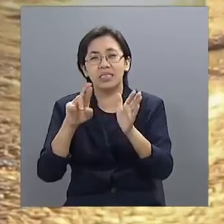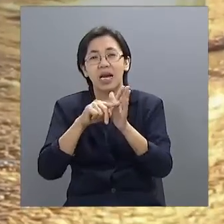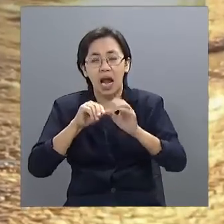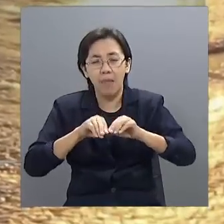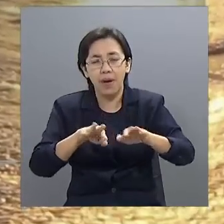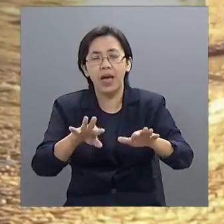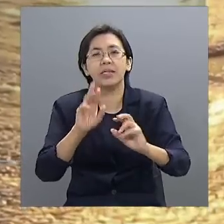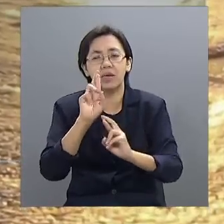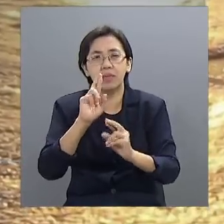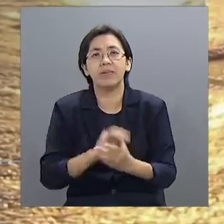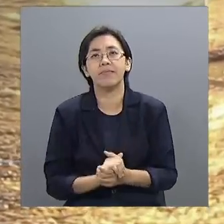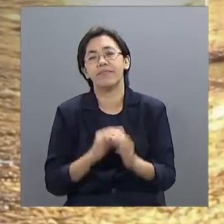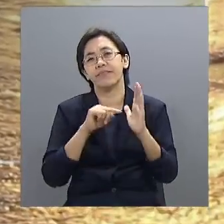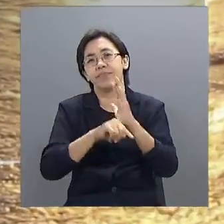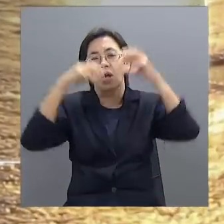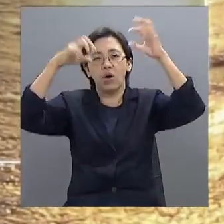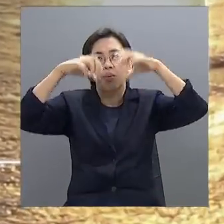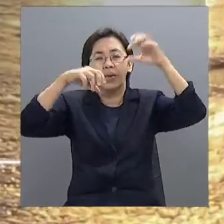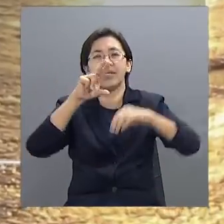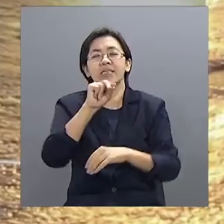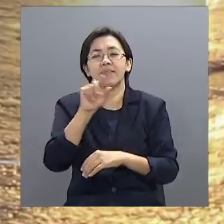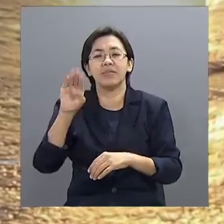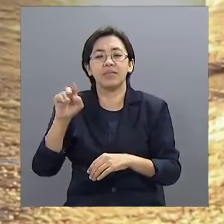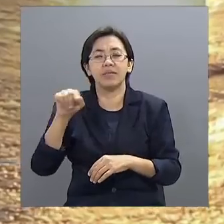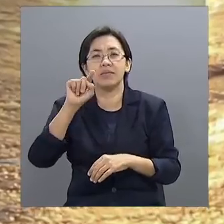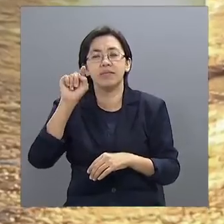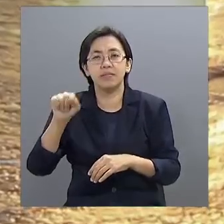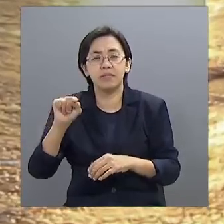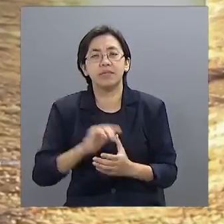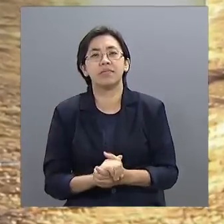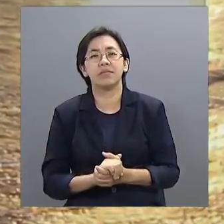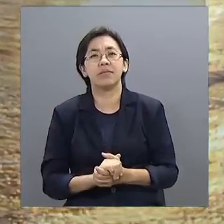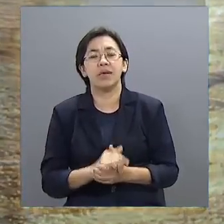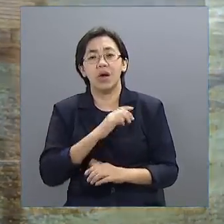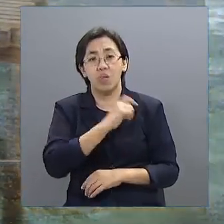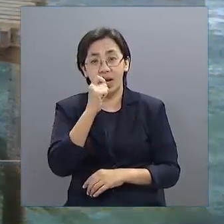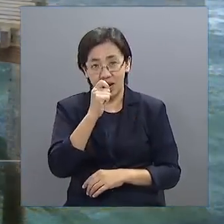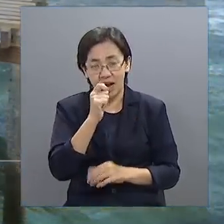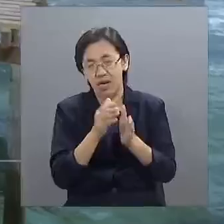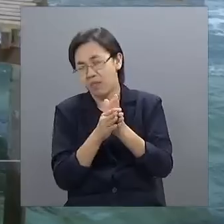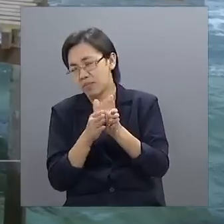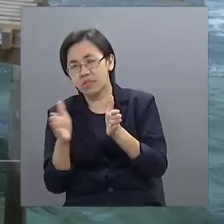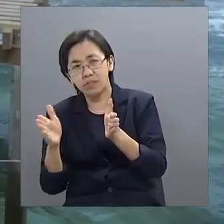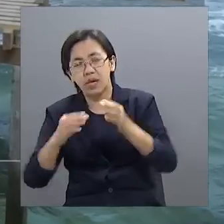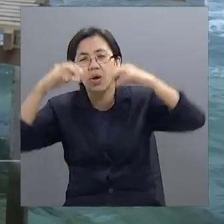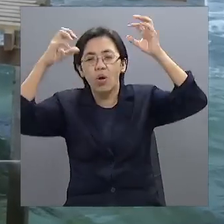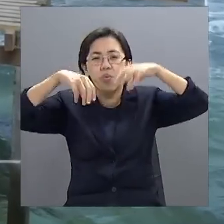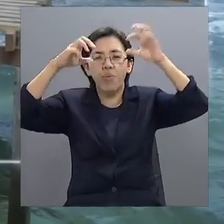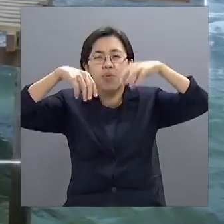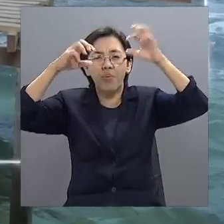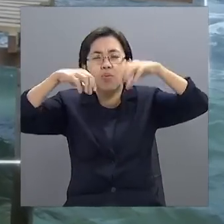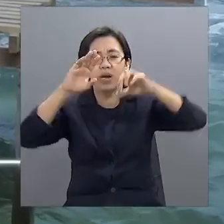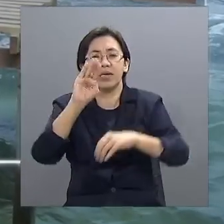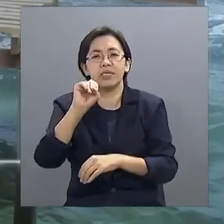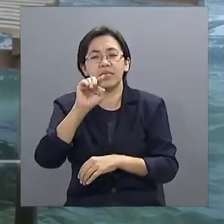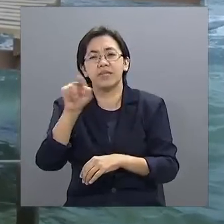วันออกมีฝนฟ้าคะนอง 30-40% ของพื้นที่และในช่วงตั้งแต่วันอังคารขึ้นไปจะมีฝนฟ้าคะนองเพิ่มขึ้น 40-60%